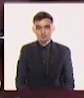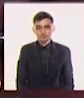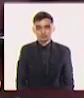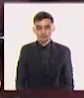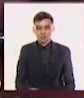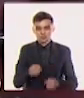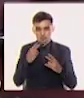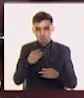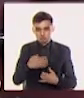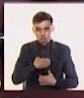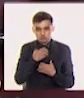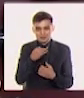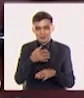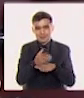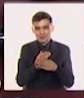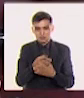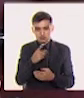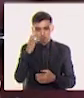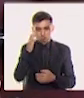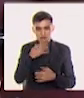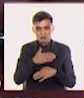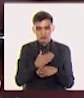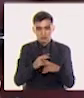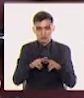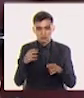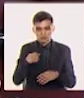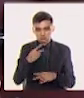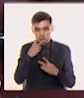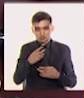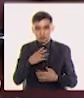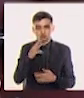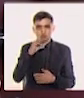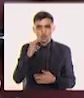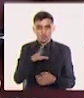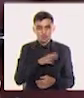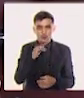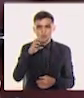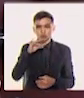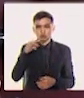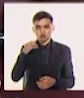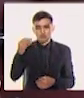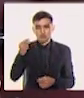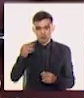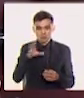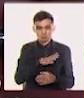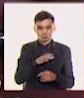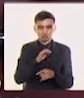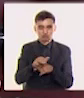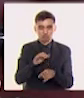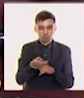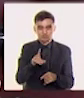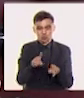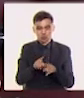Бұл қорқынышты жағдай, нан кәдімгі қаранан. Мен осы таң қаламын. Неге біз бюджетке қатысты қаржы болса болды, тек ысырап етіп әйтеуір